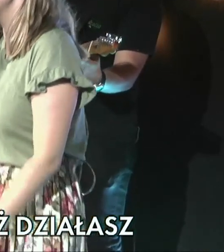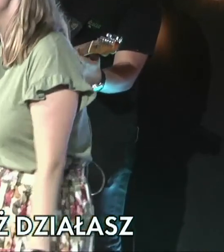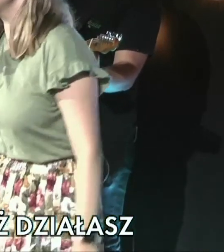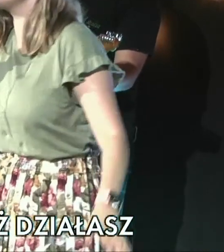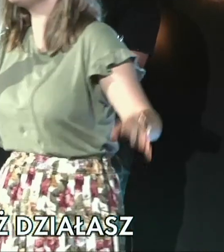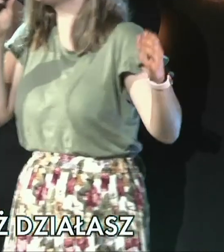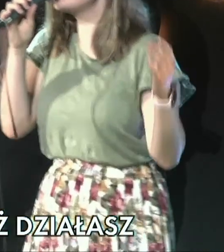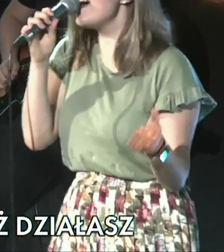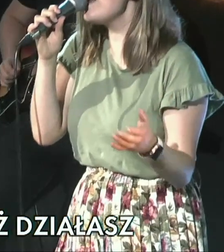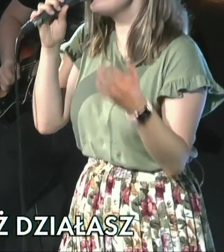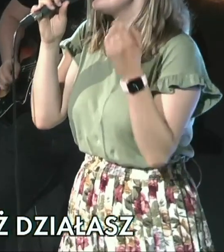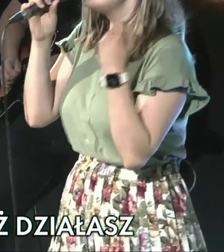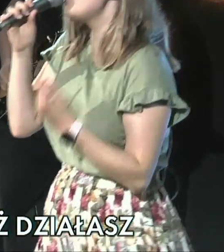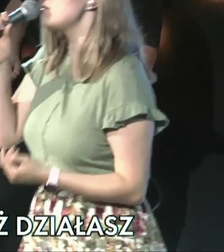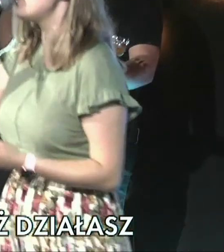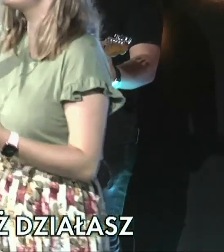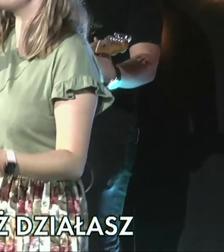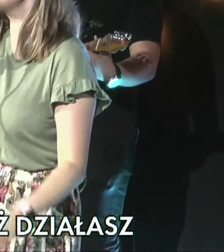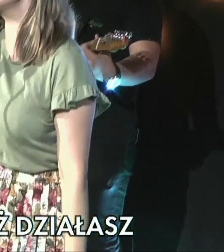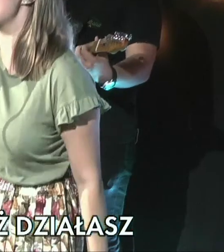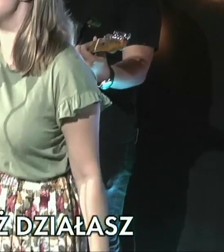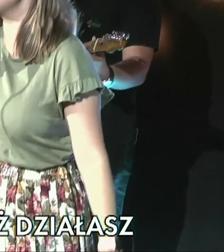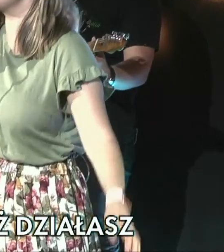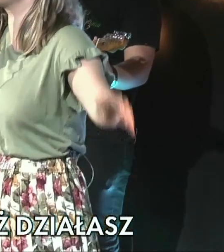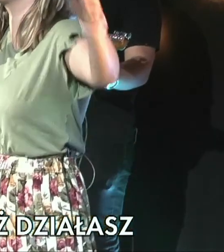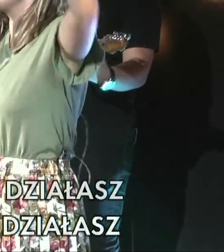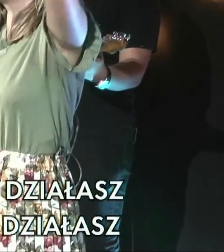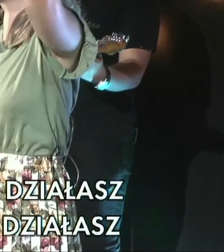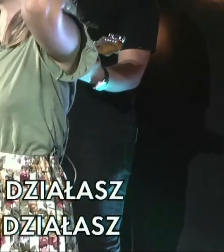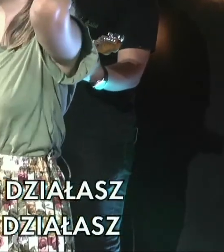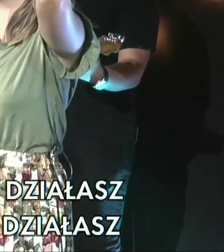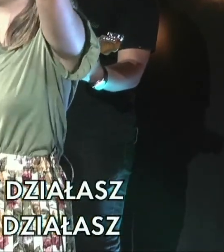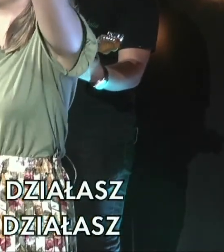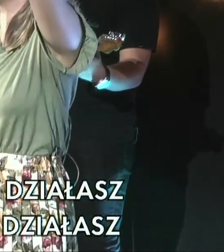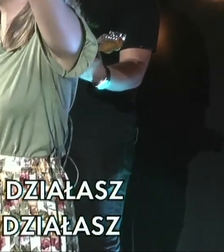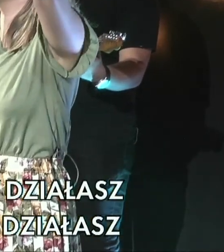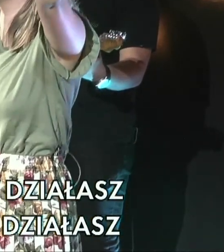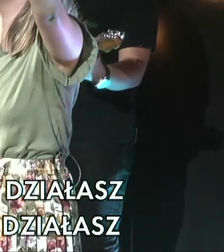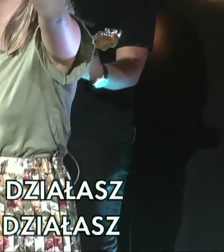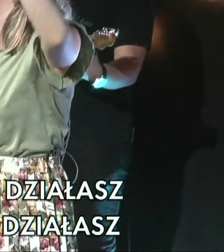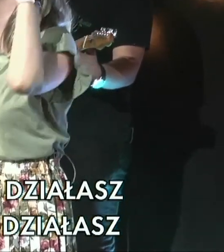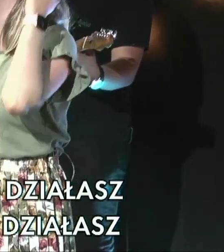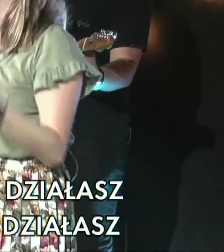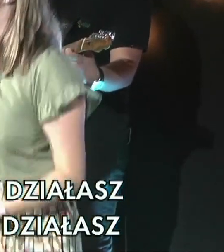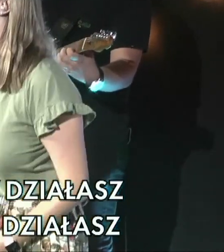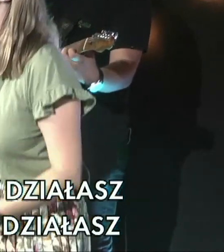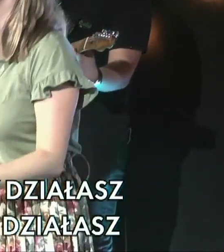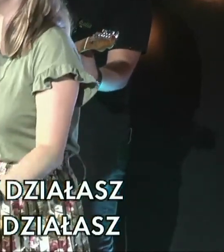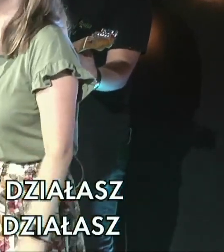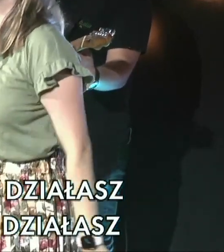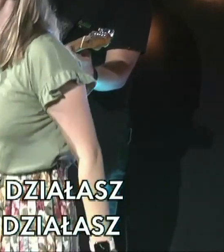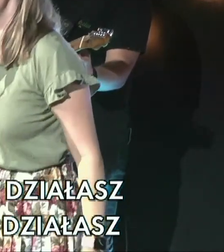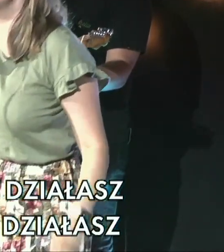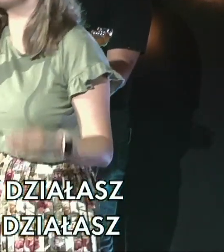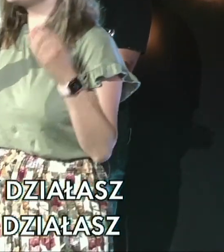ci dniówka. Nieważne, z której jesteś godziny, nieważne, czy czujesz się wykluczony, czy nie. Czy czujesz się